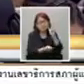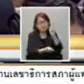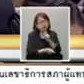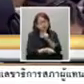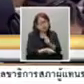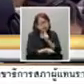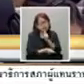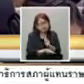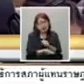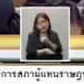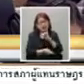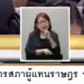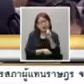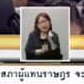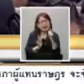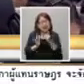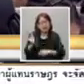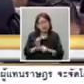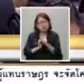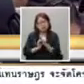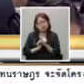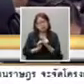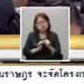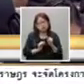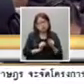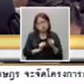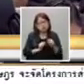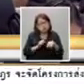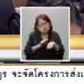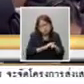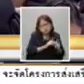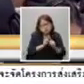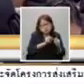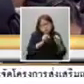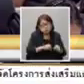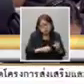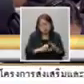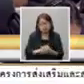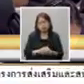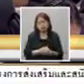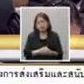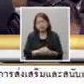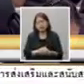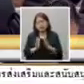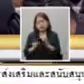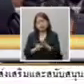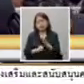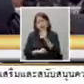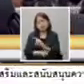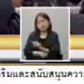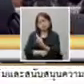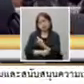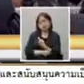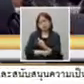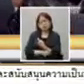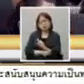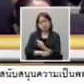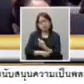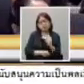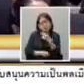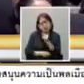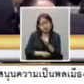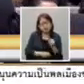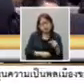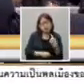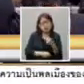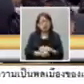จุดๆไปตกลงกันอย่างไรผมก็บอกมีนักข่าวมาถามผมต่อผมก็บอกไม่เป็นไรฮะคุ